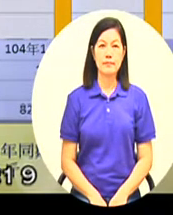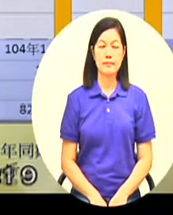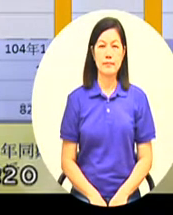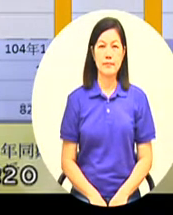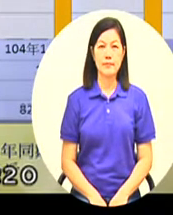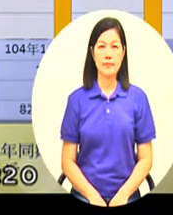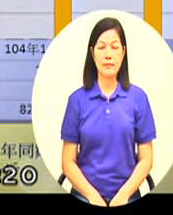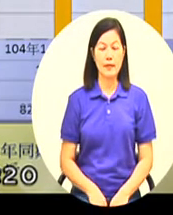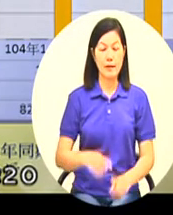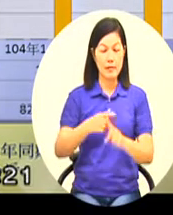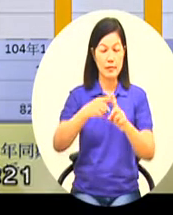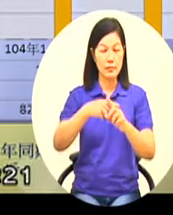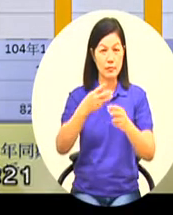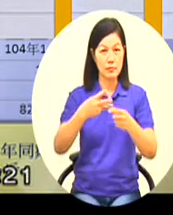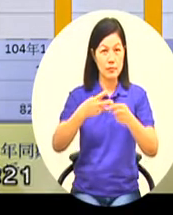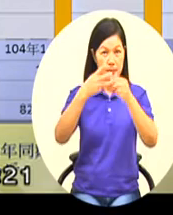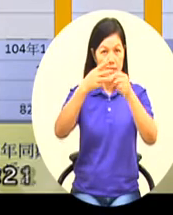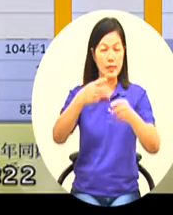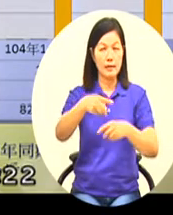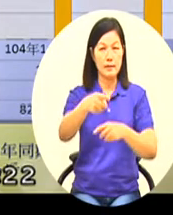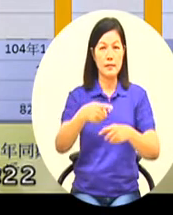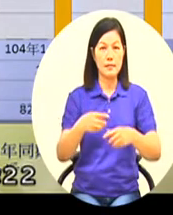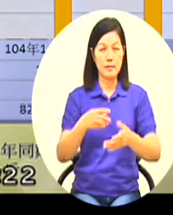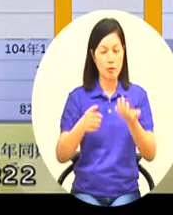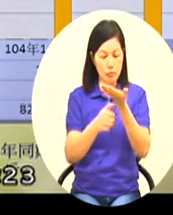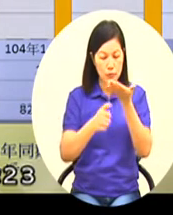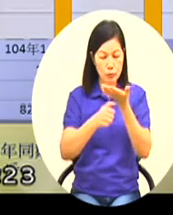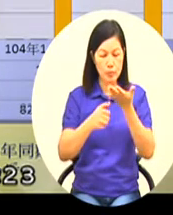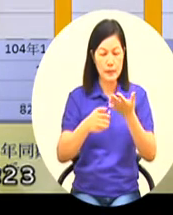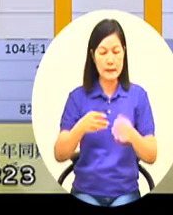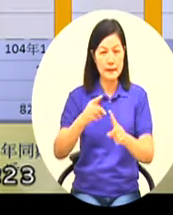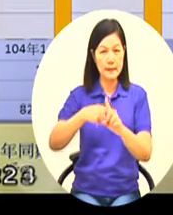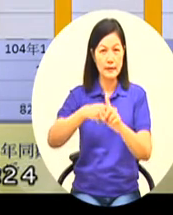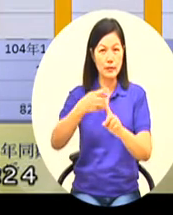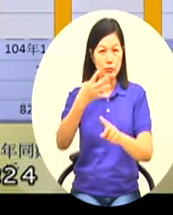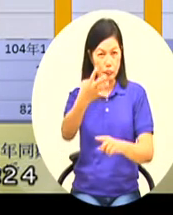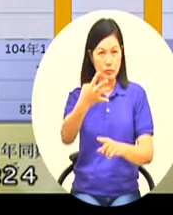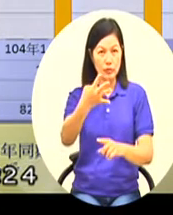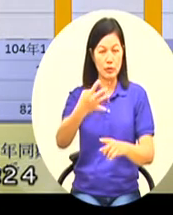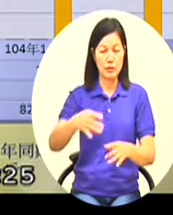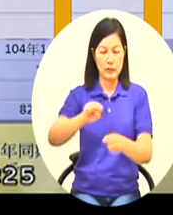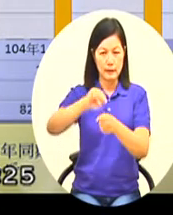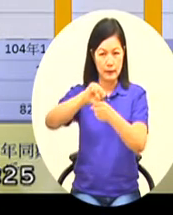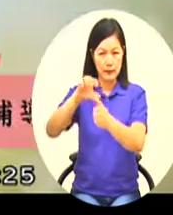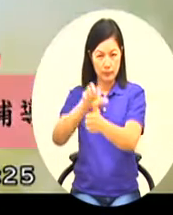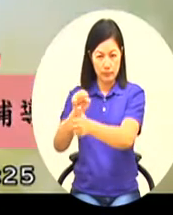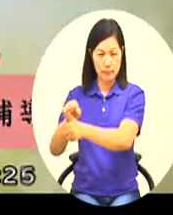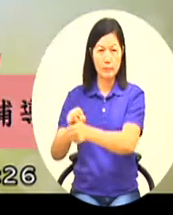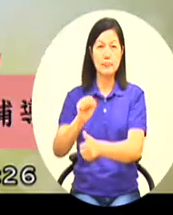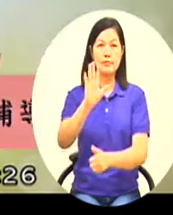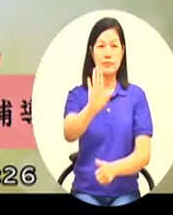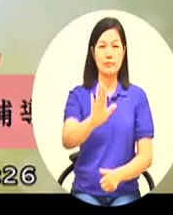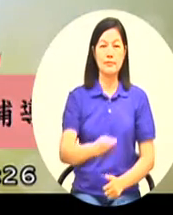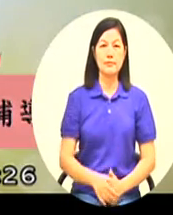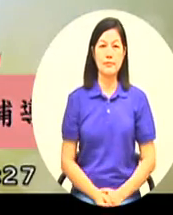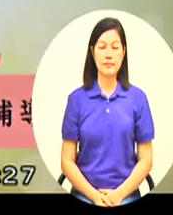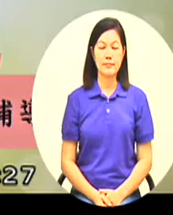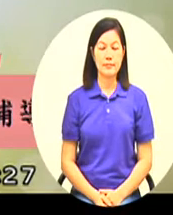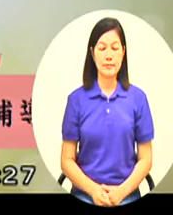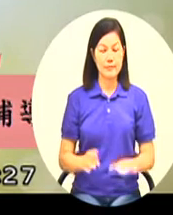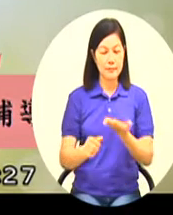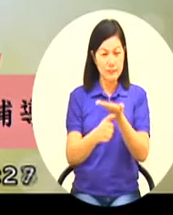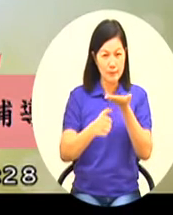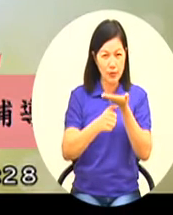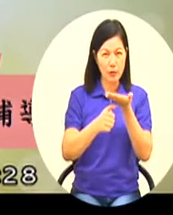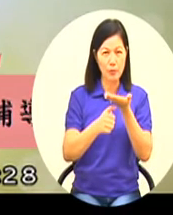三级毒品有下降一个情形，那四级毒品也都是增加。再过来，毒品另外一个